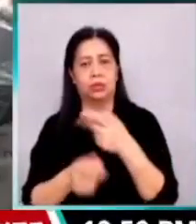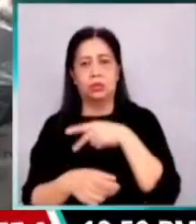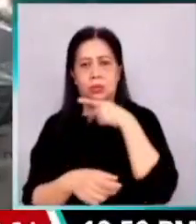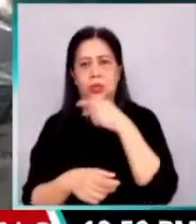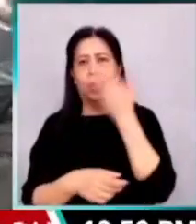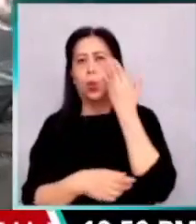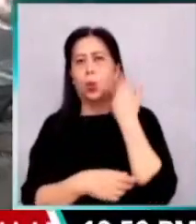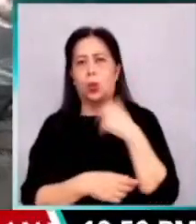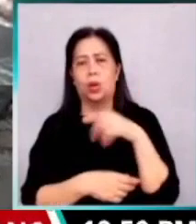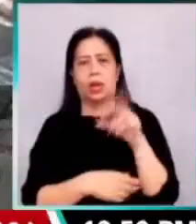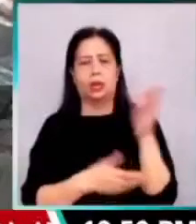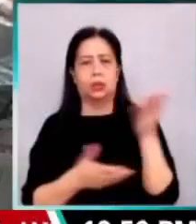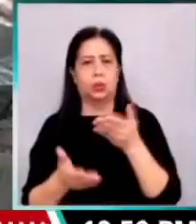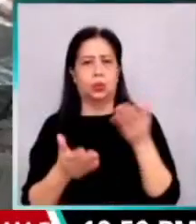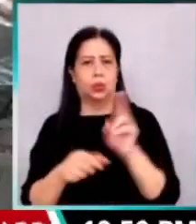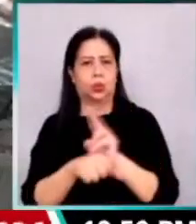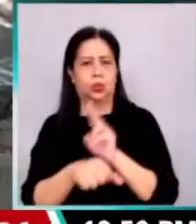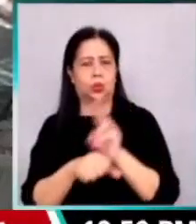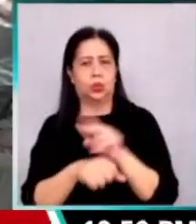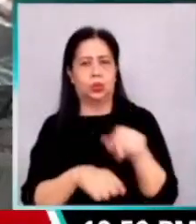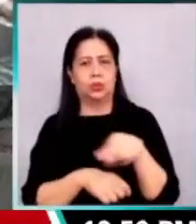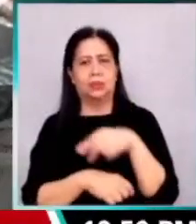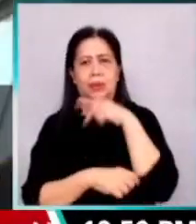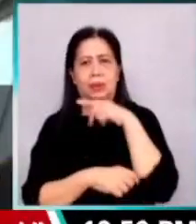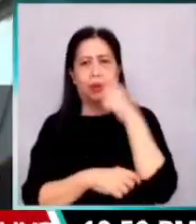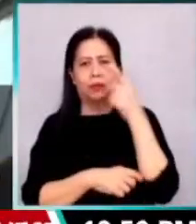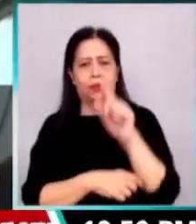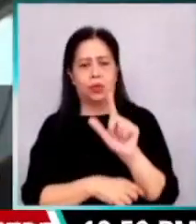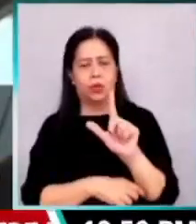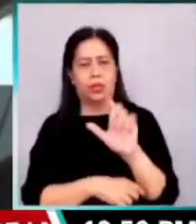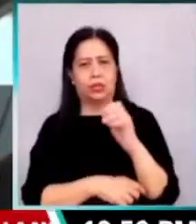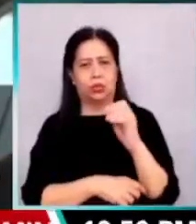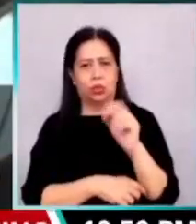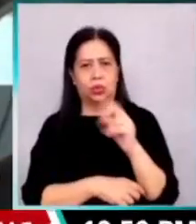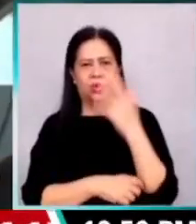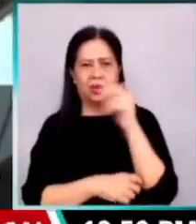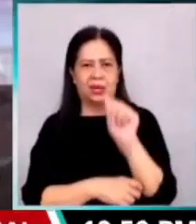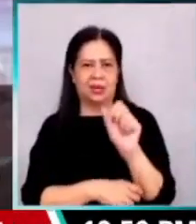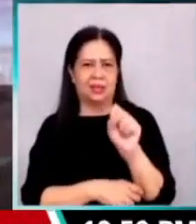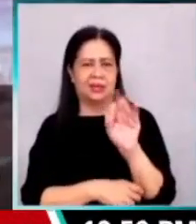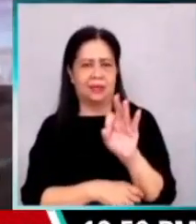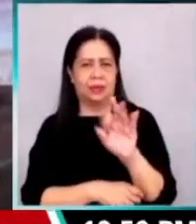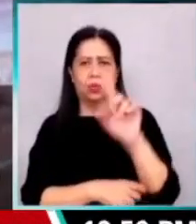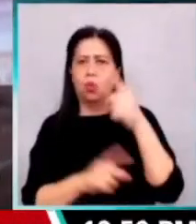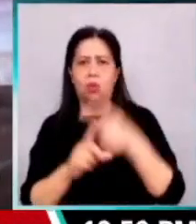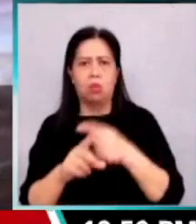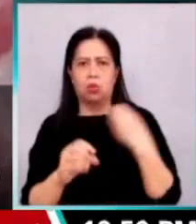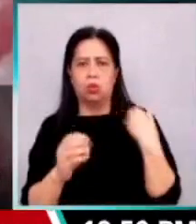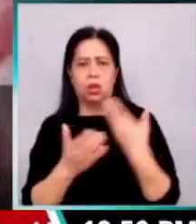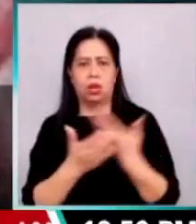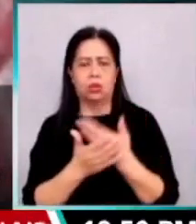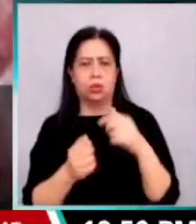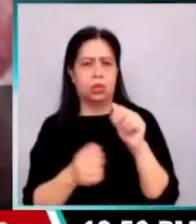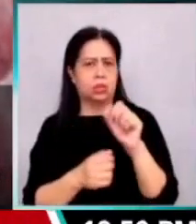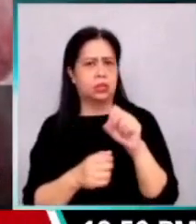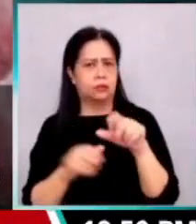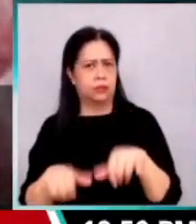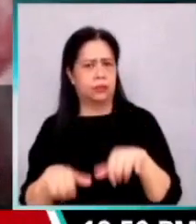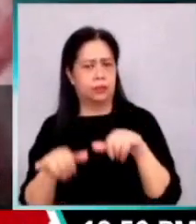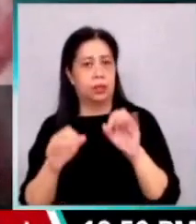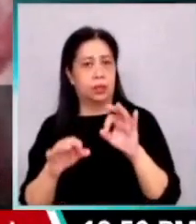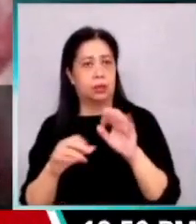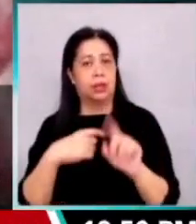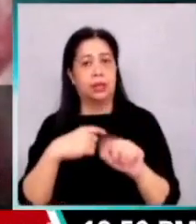na ginagamit sa paggawa ng lechon dahil sa African Swine Fever. Mahigit isang buwan nang walang bagong kaso ng ASF sa lungsod. Kung magne-negatibo ang